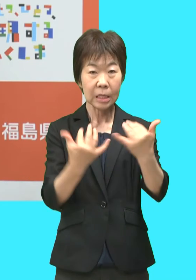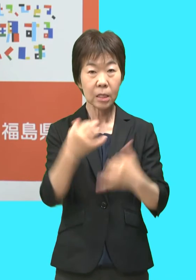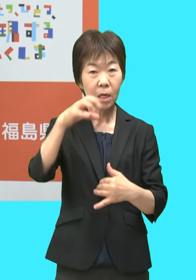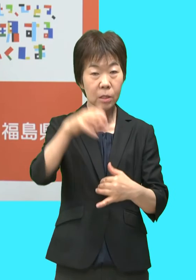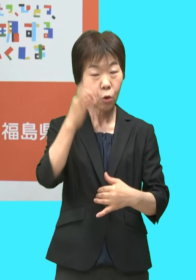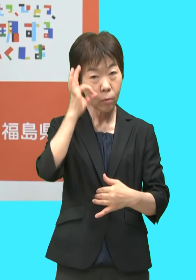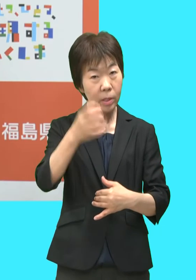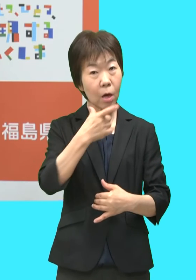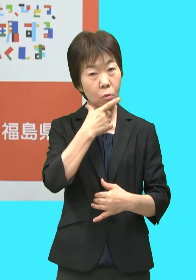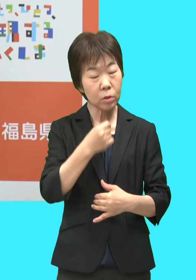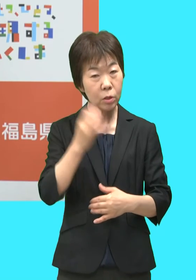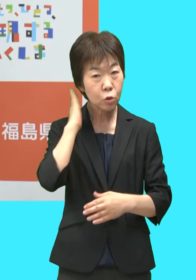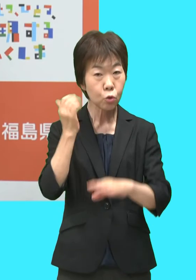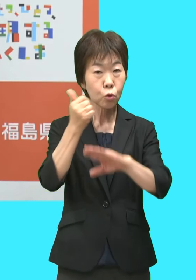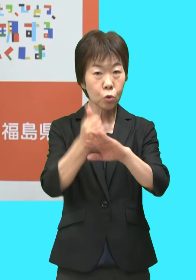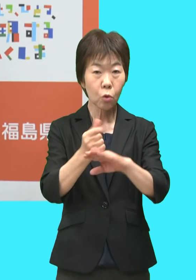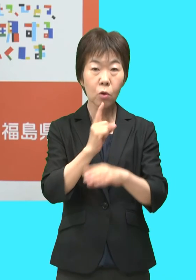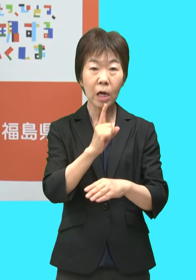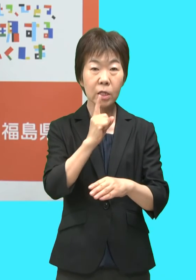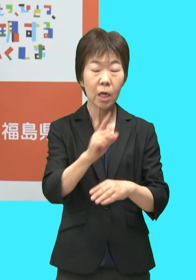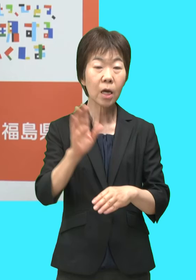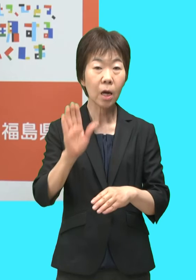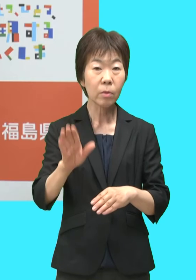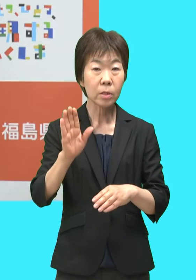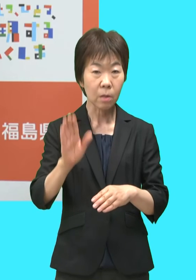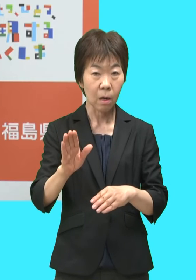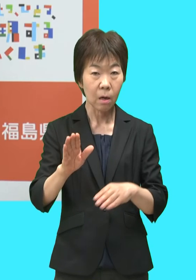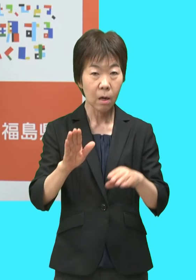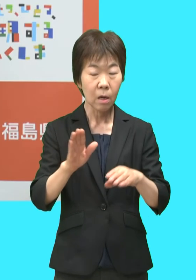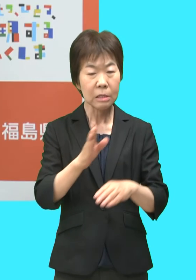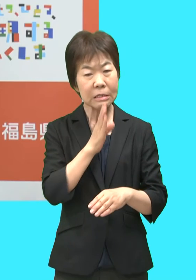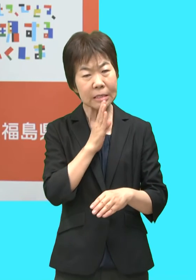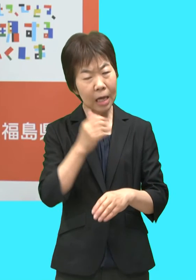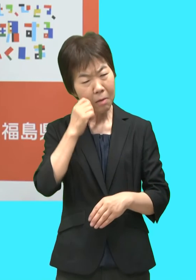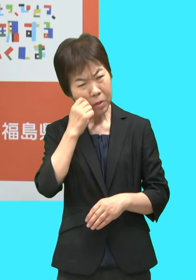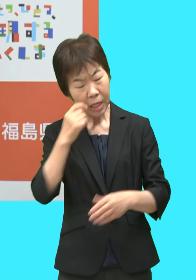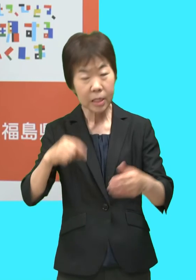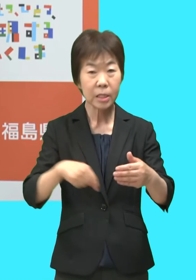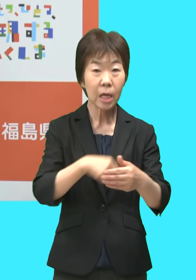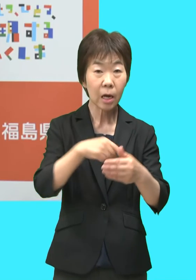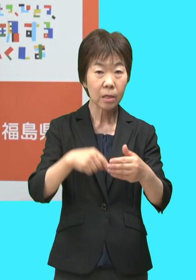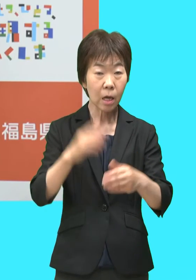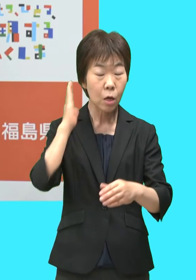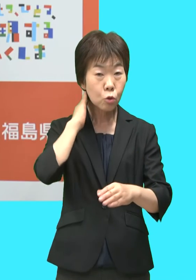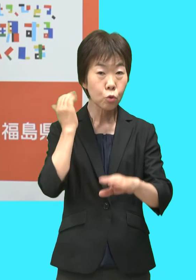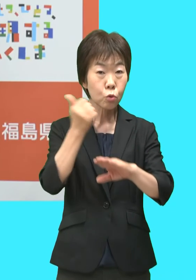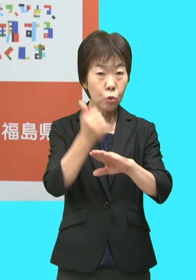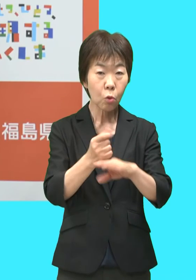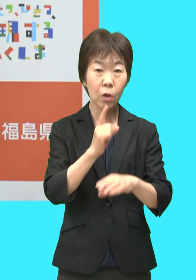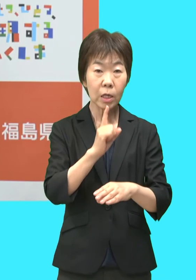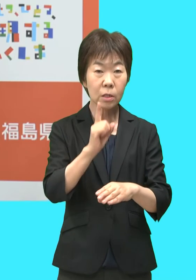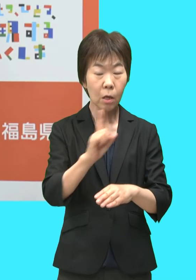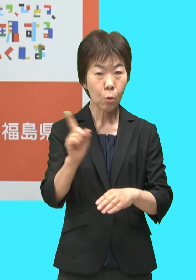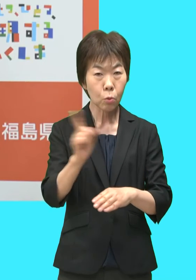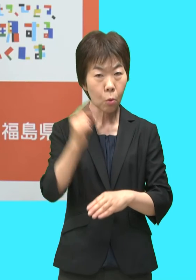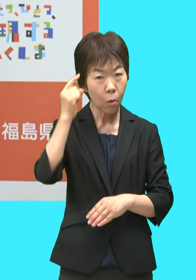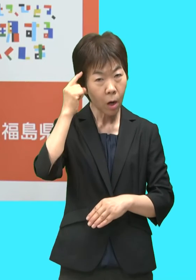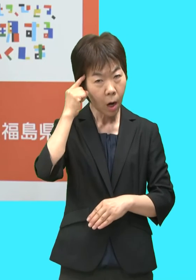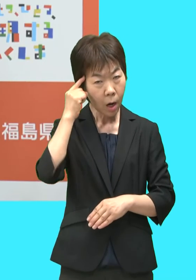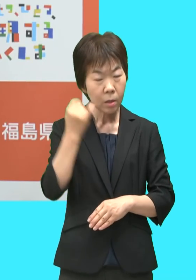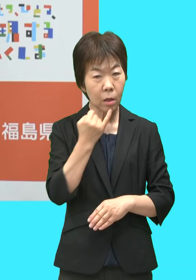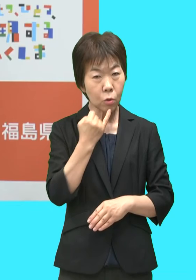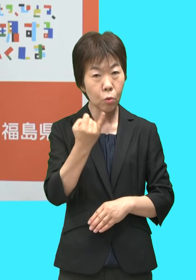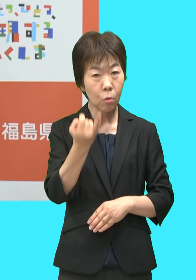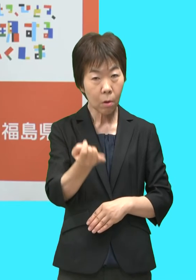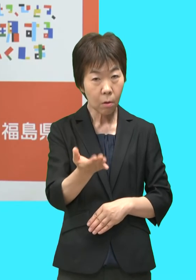という総理の発言がありましたけれども、現実やっぱり難しい中で、この総理の発言をどういうふうに捉えたらいいのかなというのは正直分からなかったんですけれ